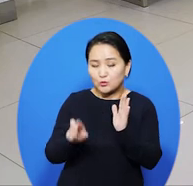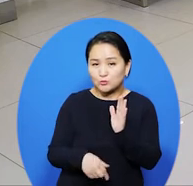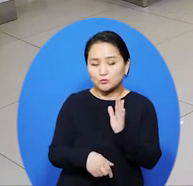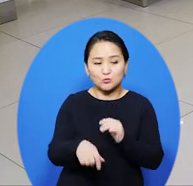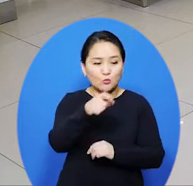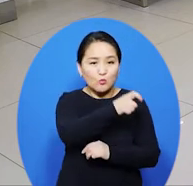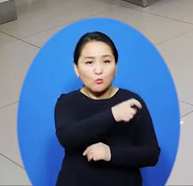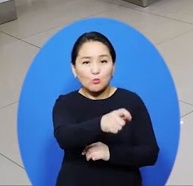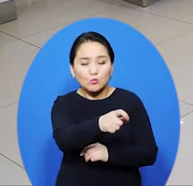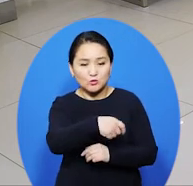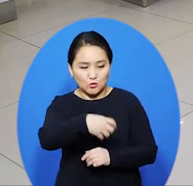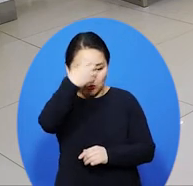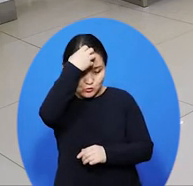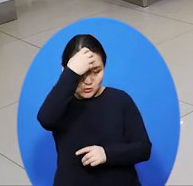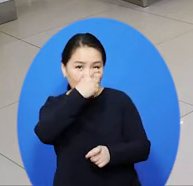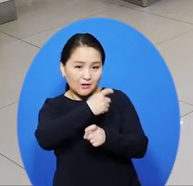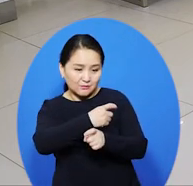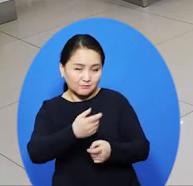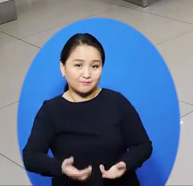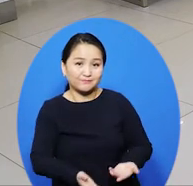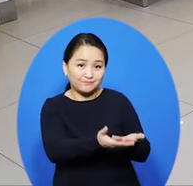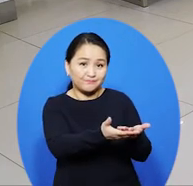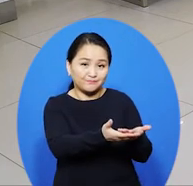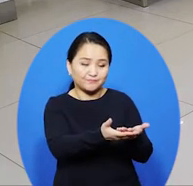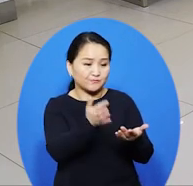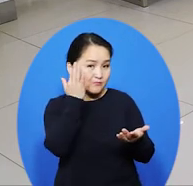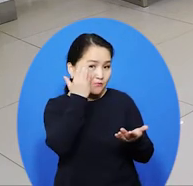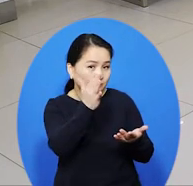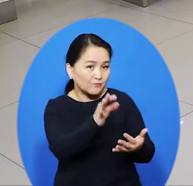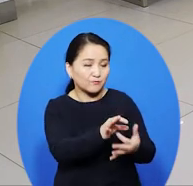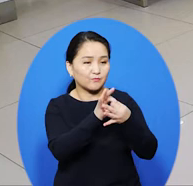тэр хүмүүст төр үнэхээр л энэ халамжийн бодлогоороо хүрч